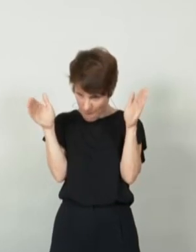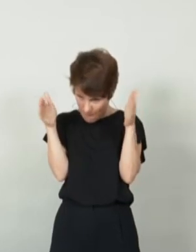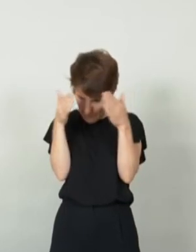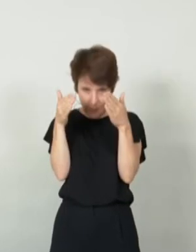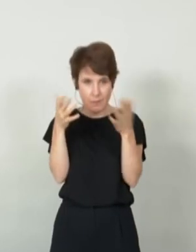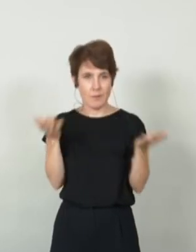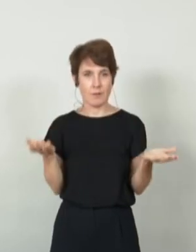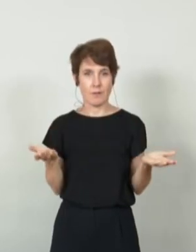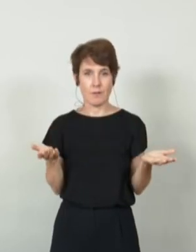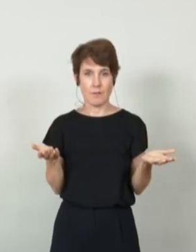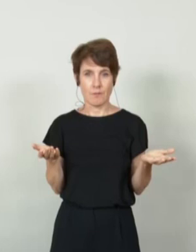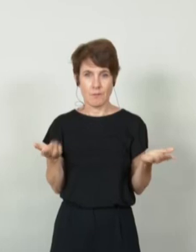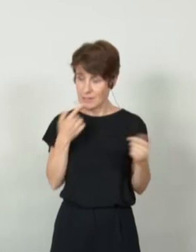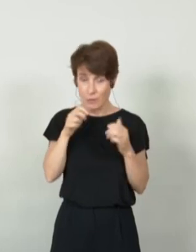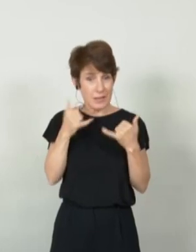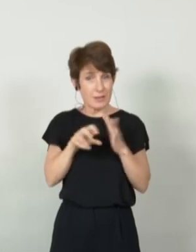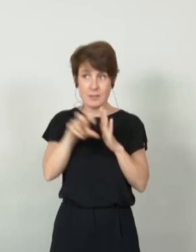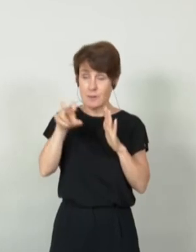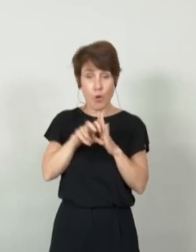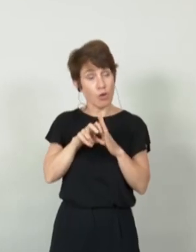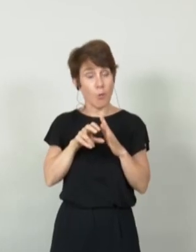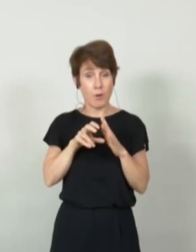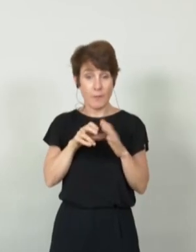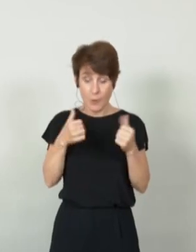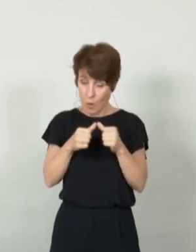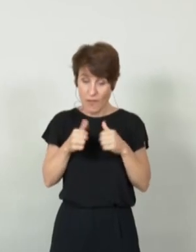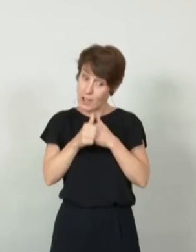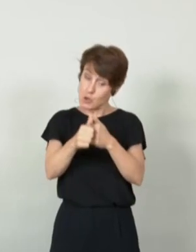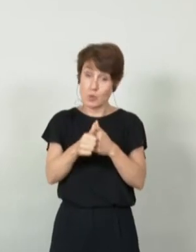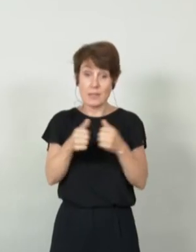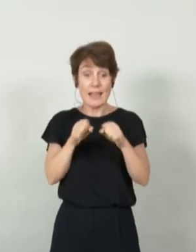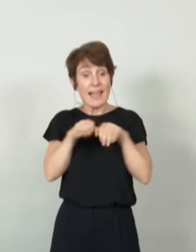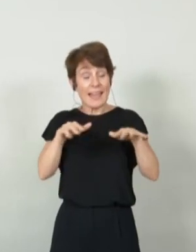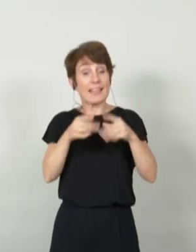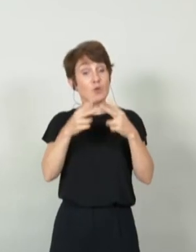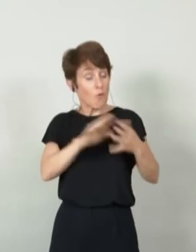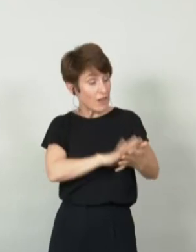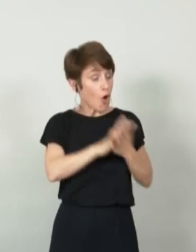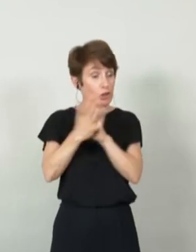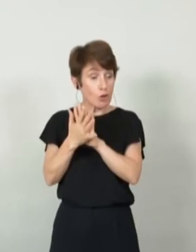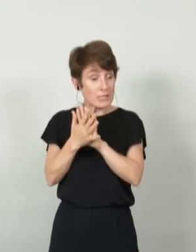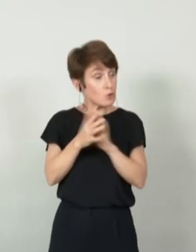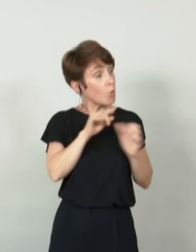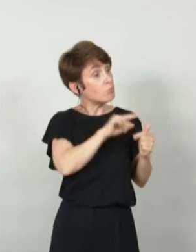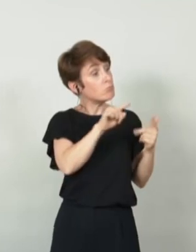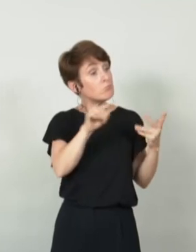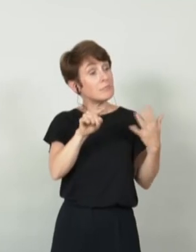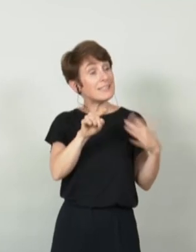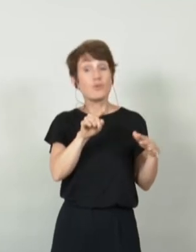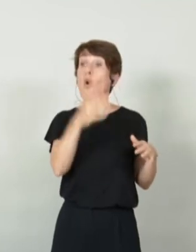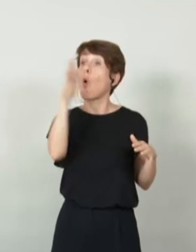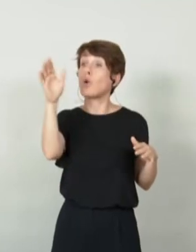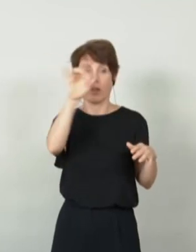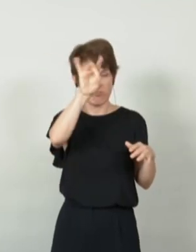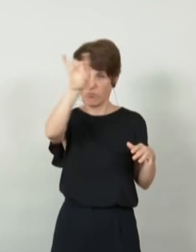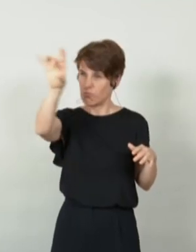Grenoble se limite au réseau des villes en transition qu'à l'initialement afin que l'on reçoit ne soit pas perturbé je